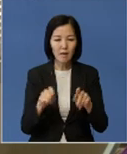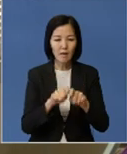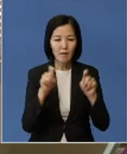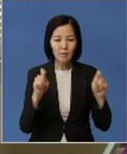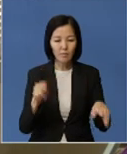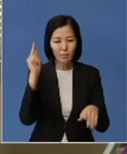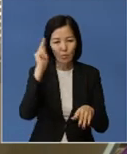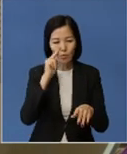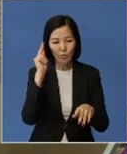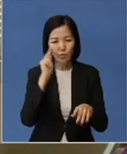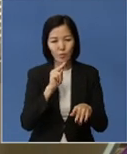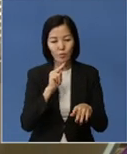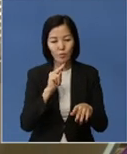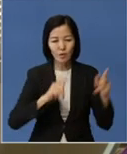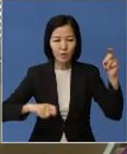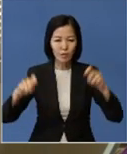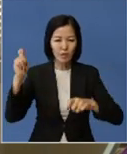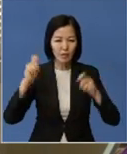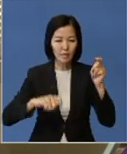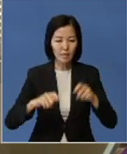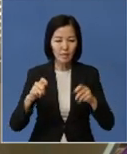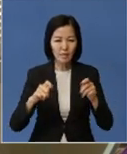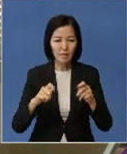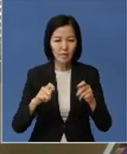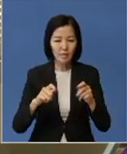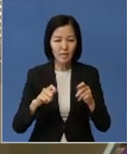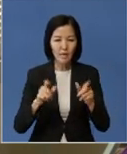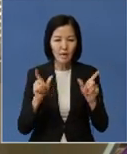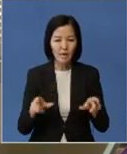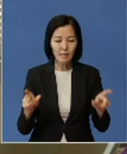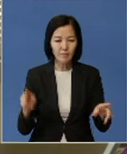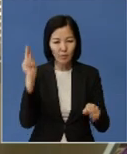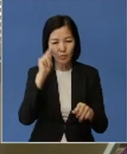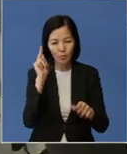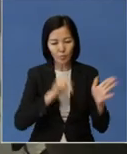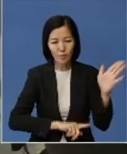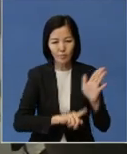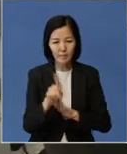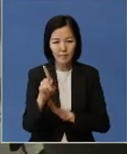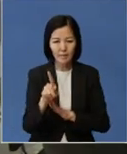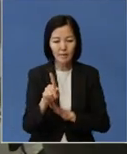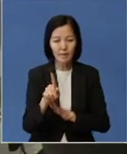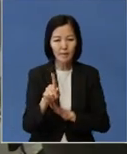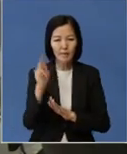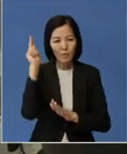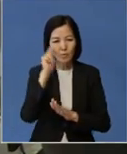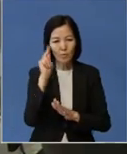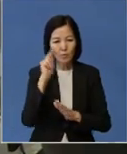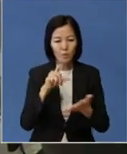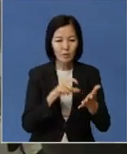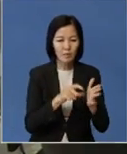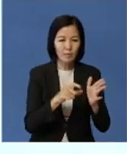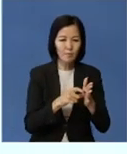оқыту, жаңа жерден келген мамандарды оқытуды осы өзімізде бастап жатырмыз. Оқыту сыныптары курс өткізуге